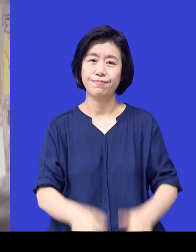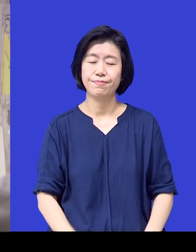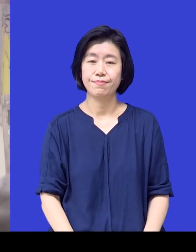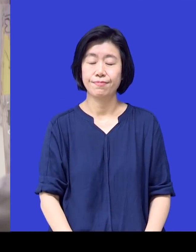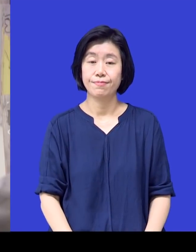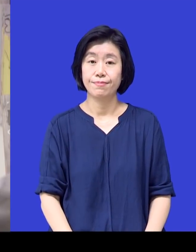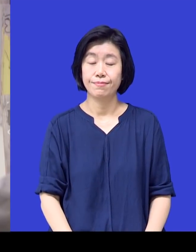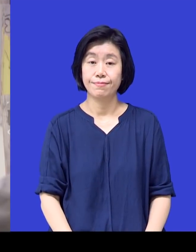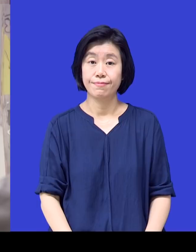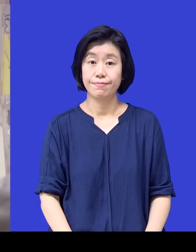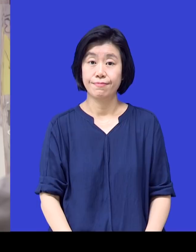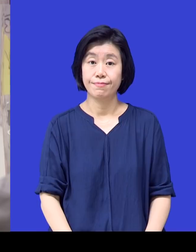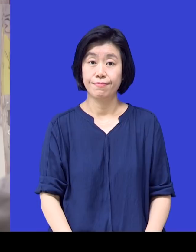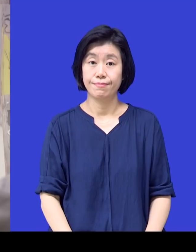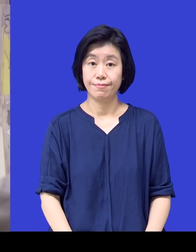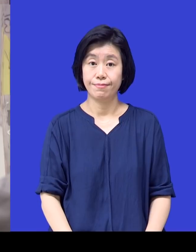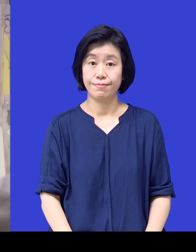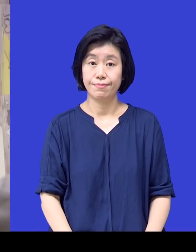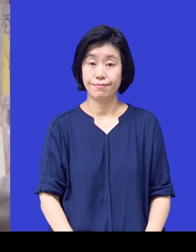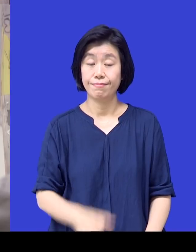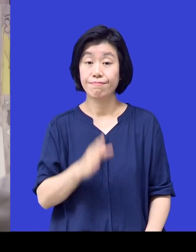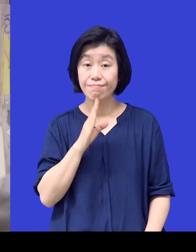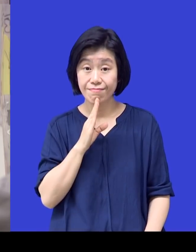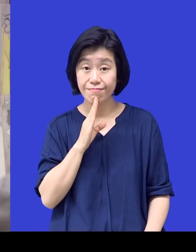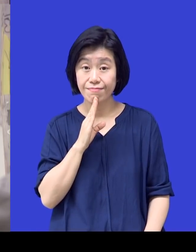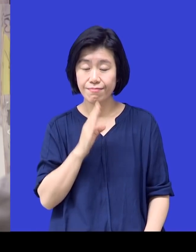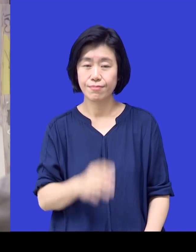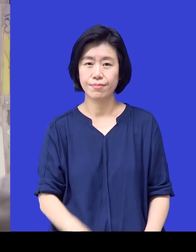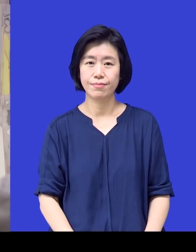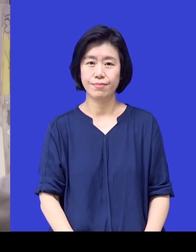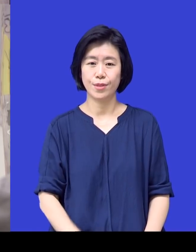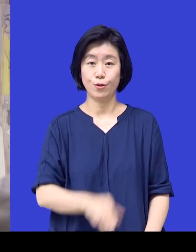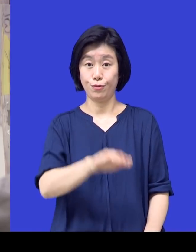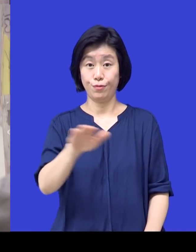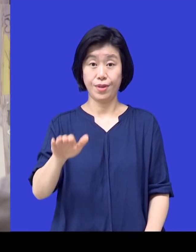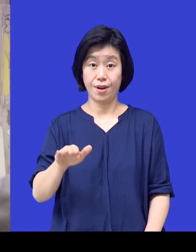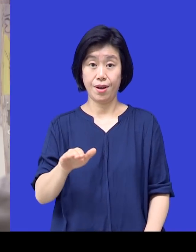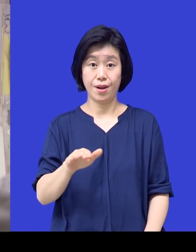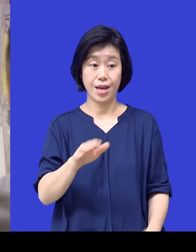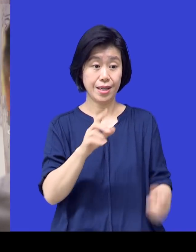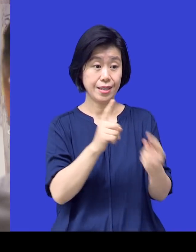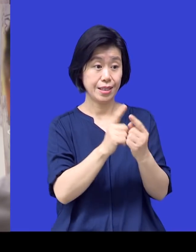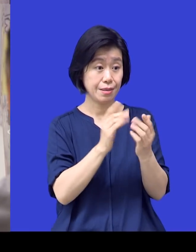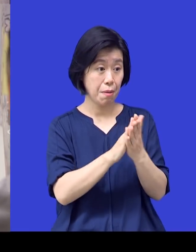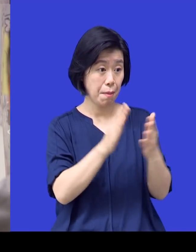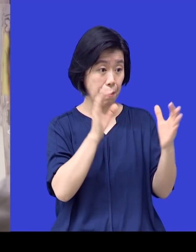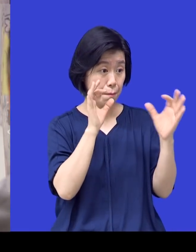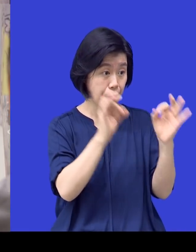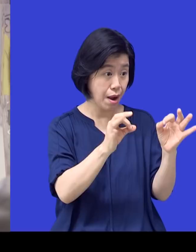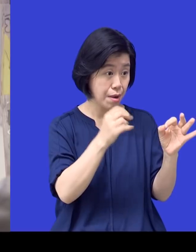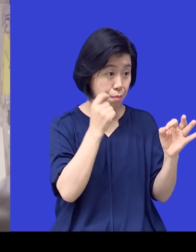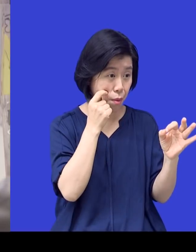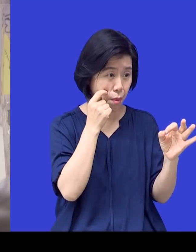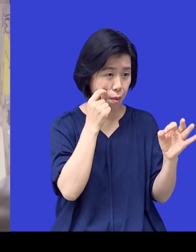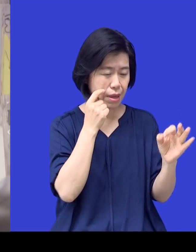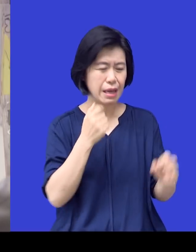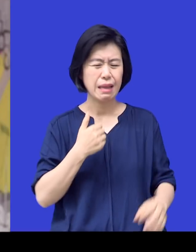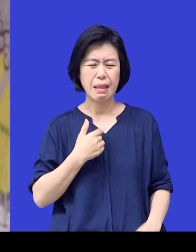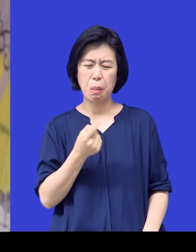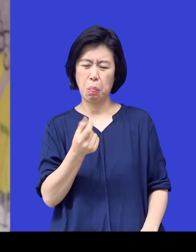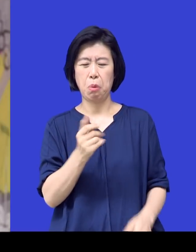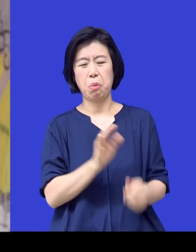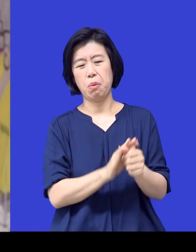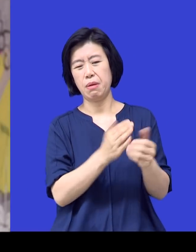어디서 달라지냐면요 네. 이거예요. 맞아요. 우리가 영상을 보고 가서 만나지 못하면 네. 딱 그 말이 맞아요.